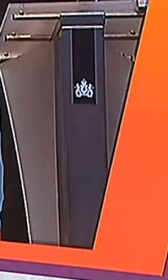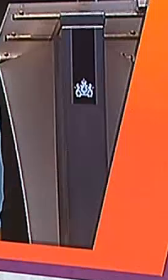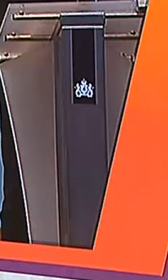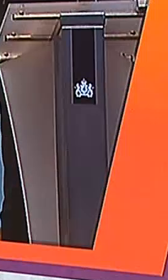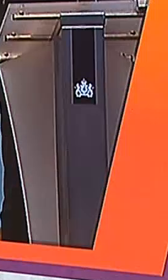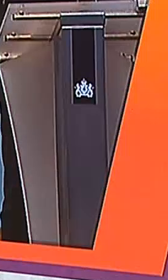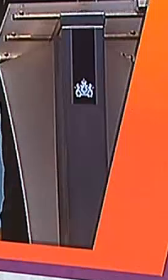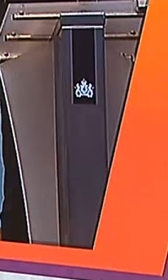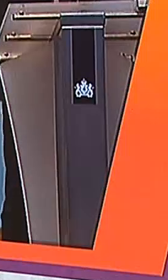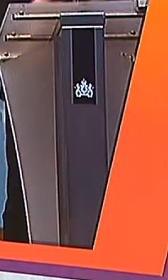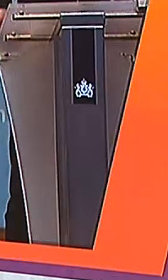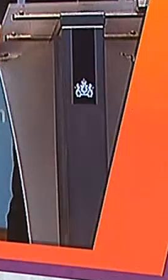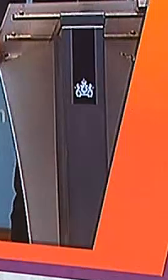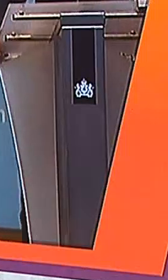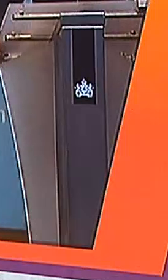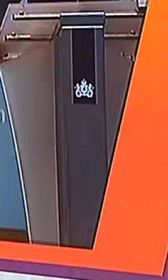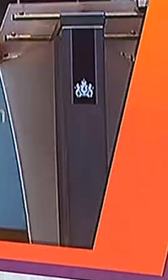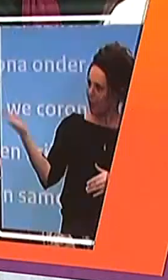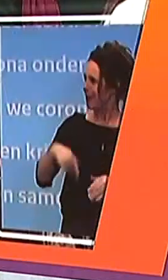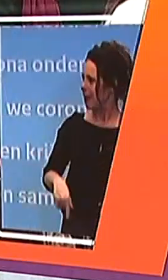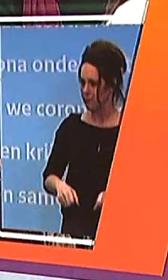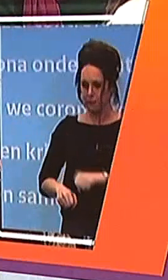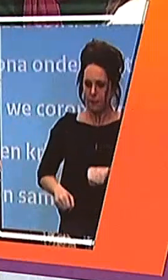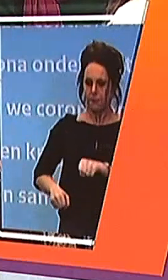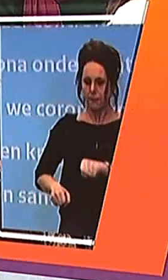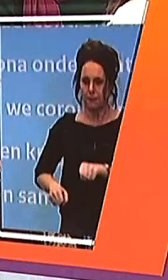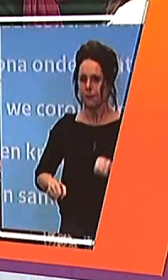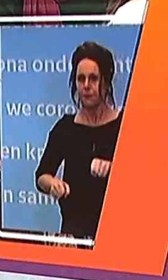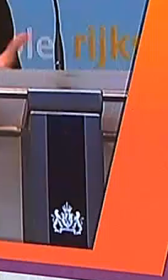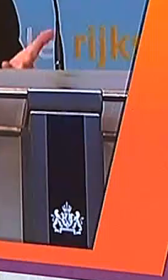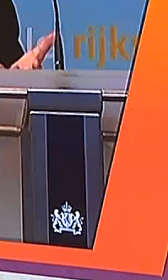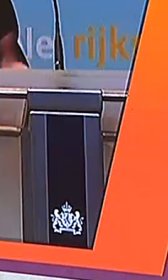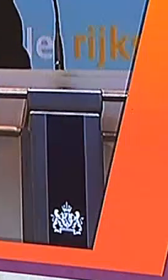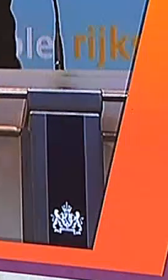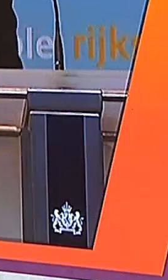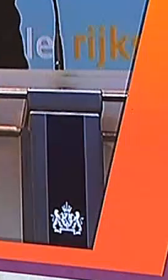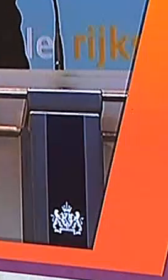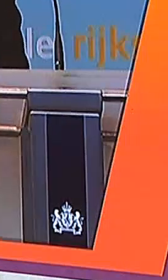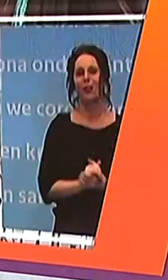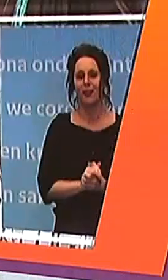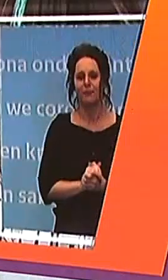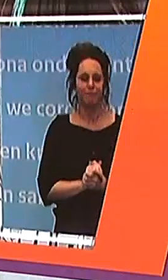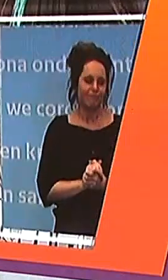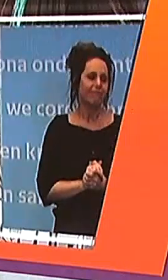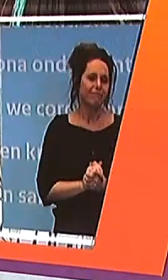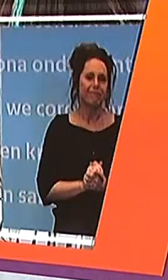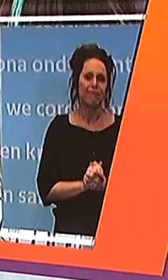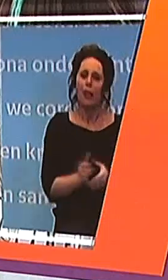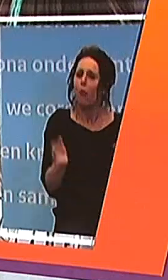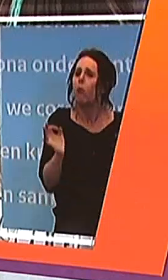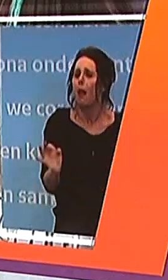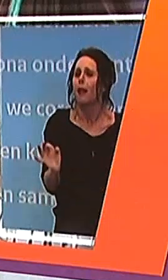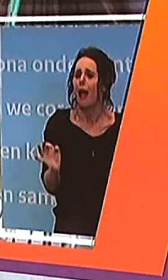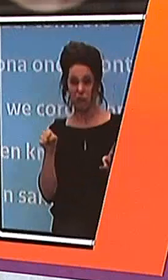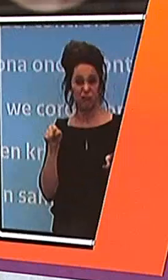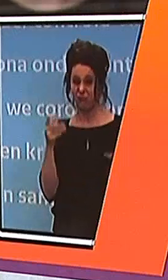No, nizozemski minister za zdravje in tankašnji predsednik vlade pa sta na posebni tiskovni konferenci informativne vdaje za otroke